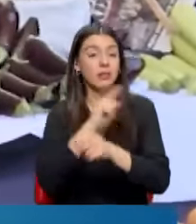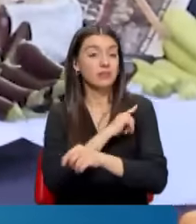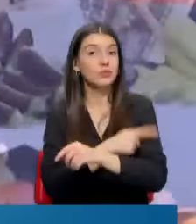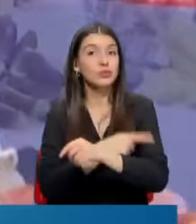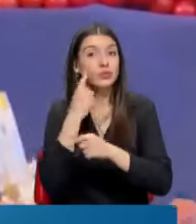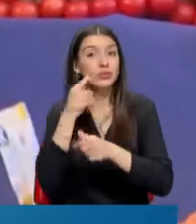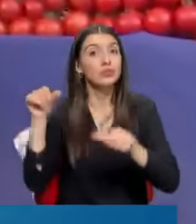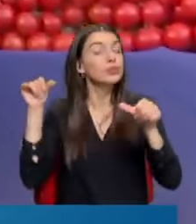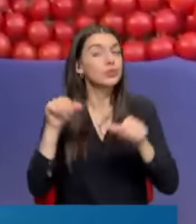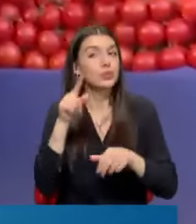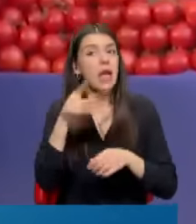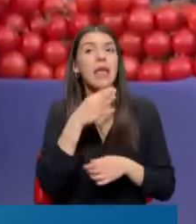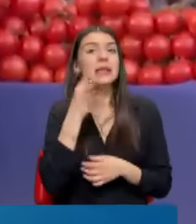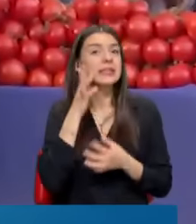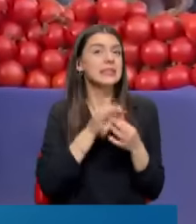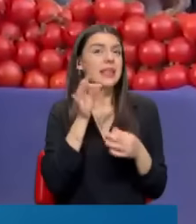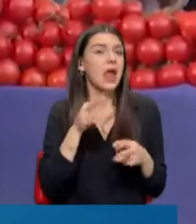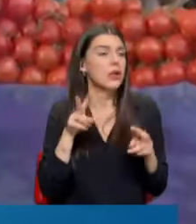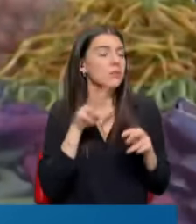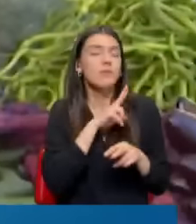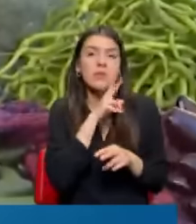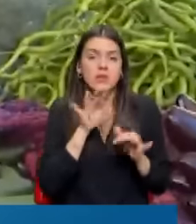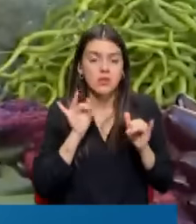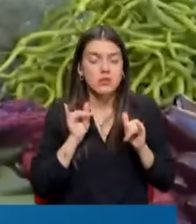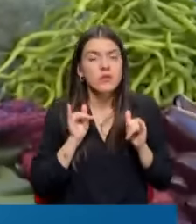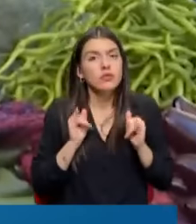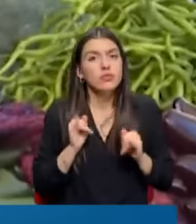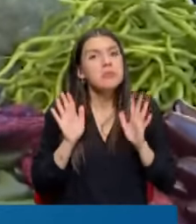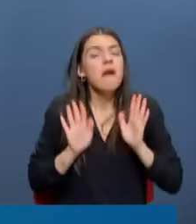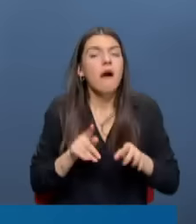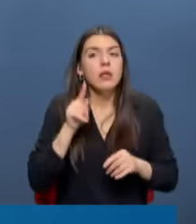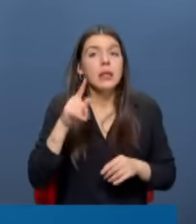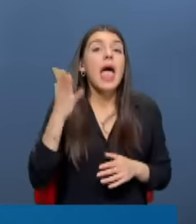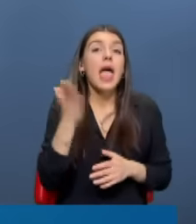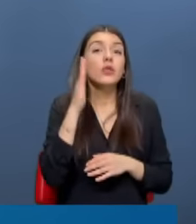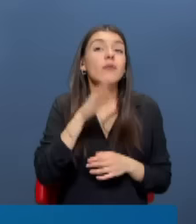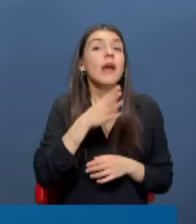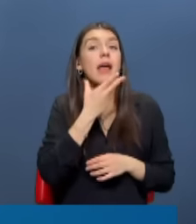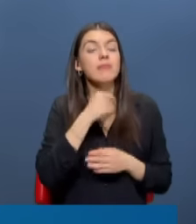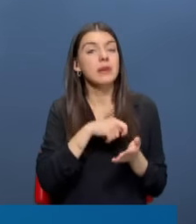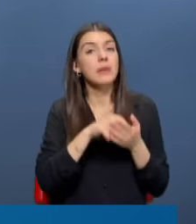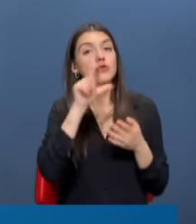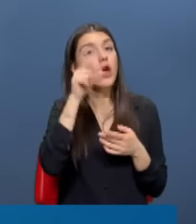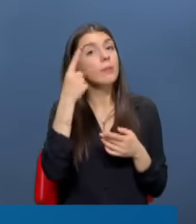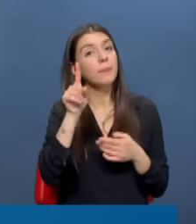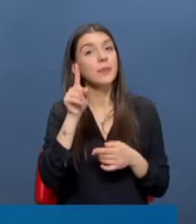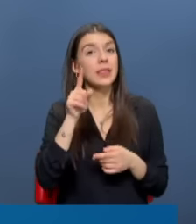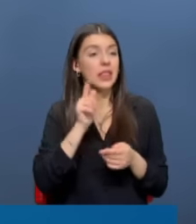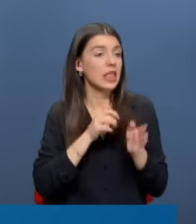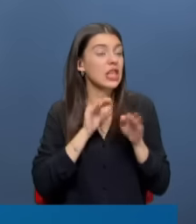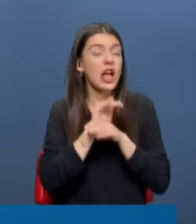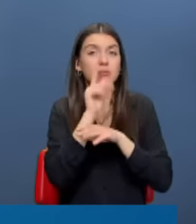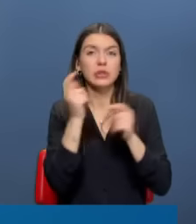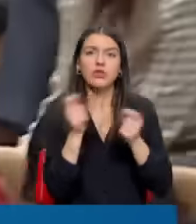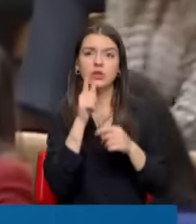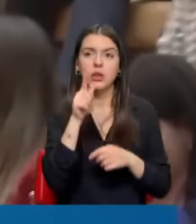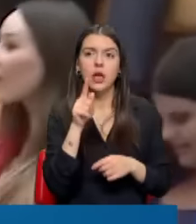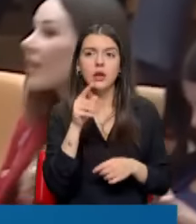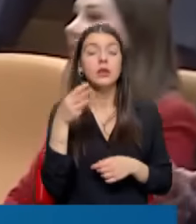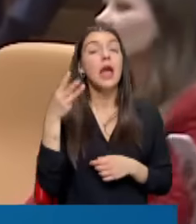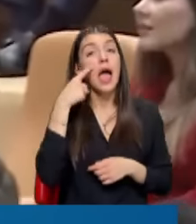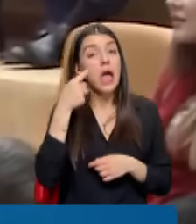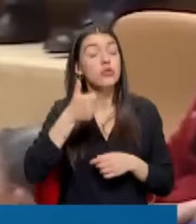mağdur hem de kızgın emekliler. Özellikle de en düşük emekli aylığı 10 bin lirayla geçinmeye çalışanlar. Cumhurbaşkanı